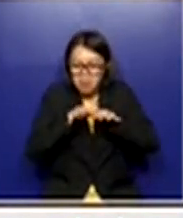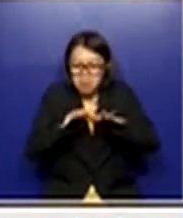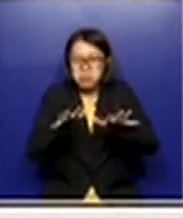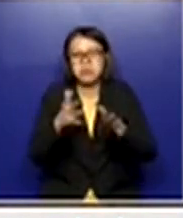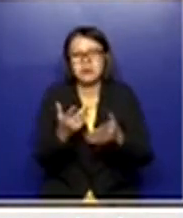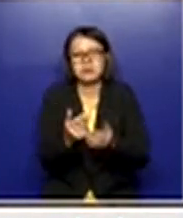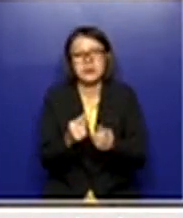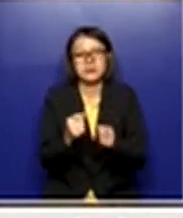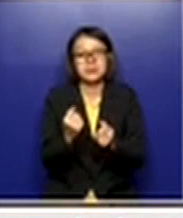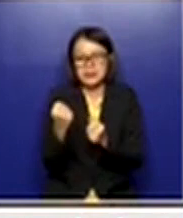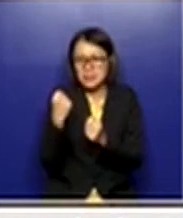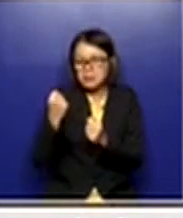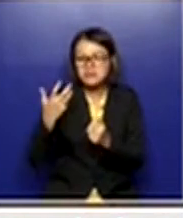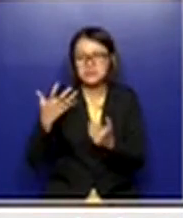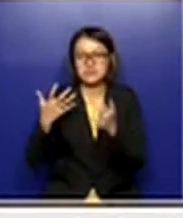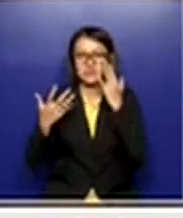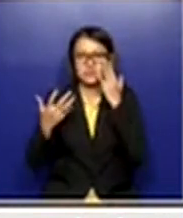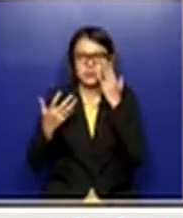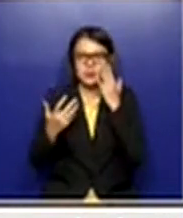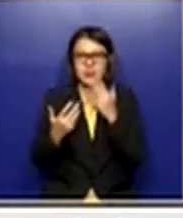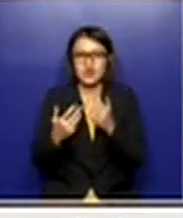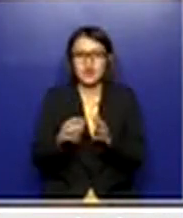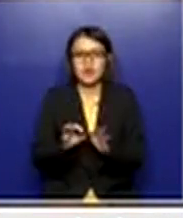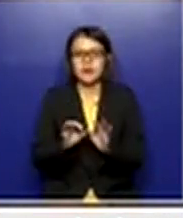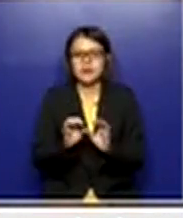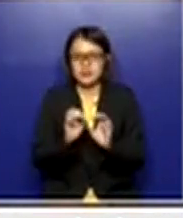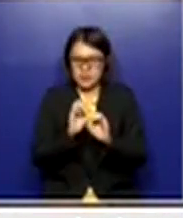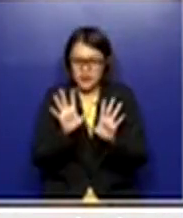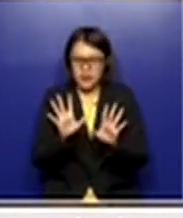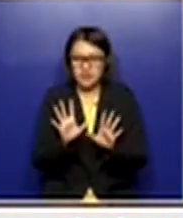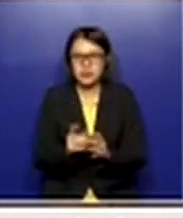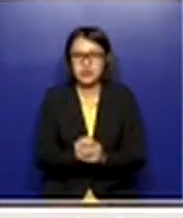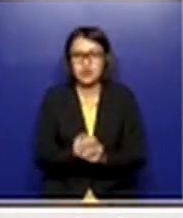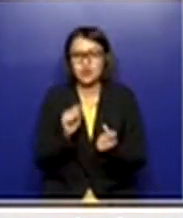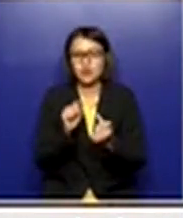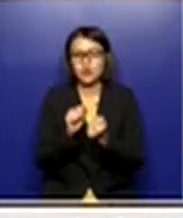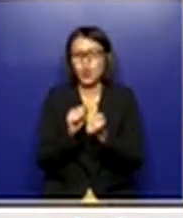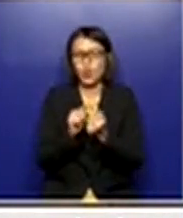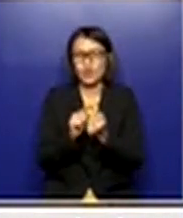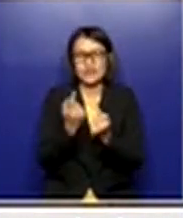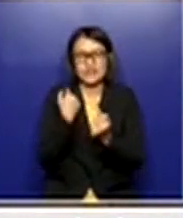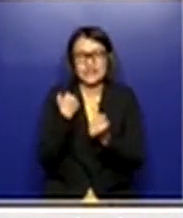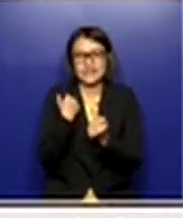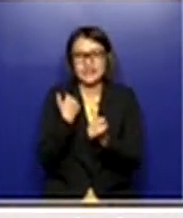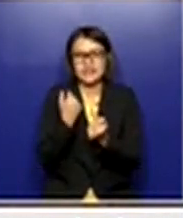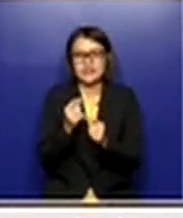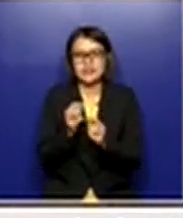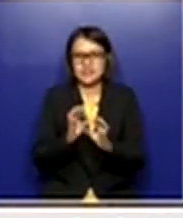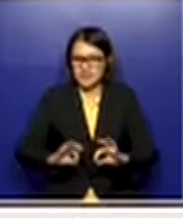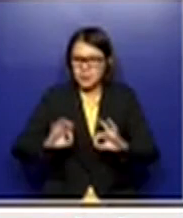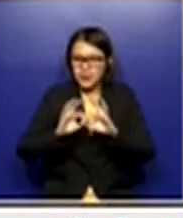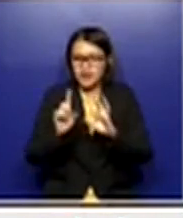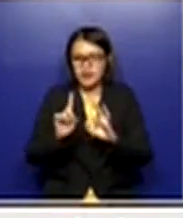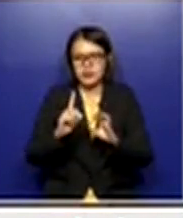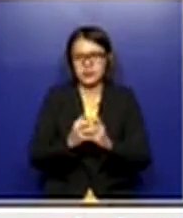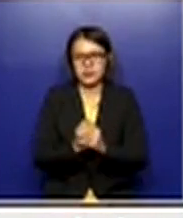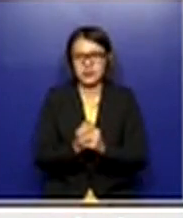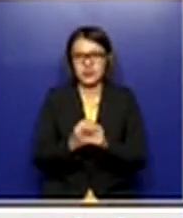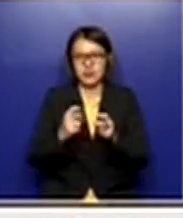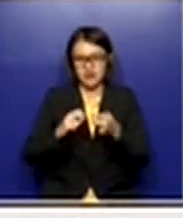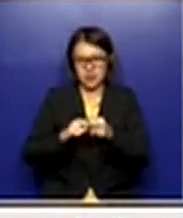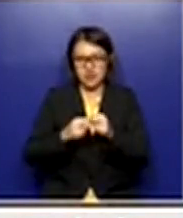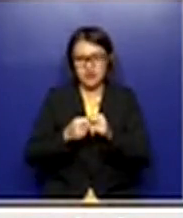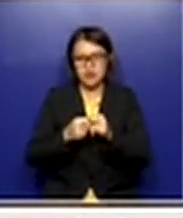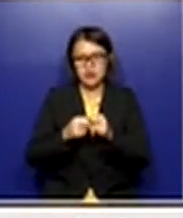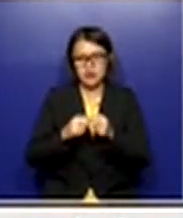เรียนบางประเด็นที่ค่อนข้างโดดเด่นนะเรียนขอพูดถึงประเด็นที่ใกล้ที่สุดตอนนี้ก็คือประเด็นเรื่องปัญหาคอกห